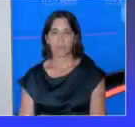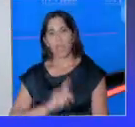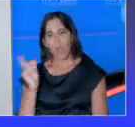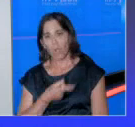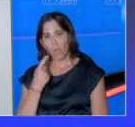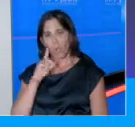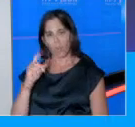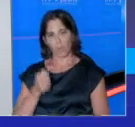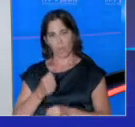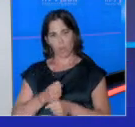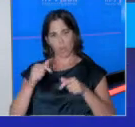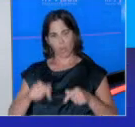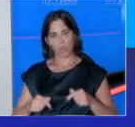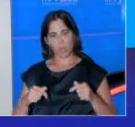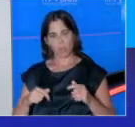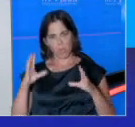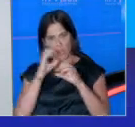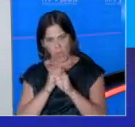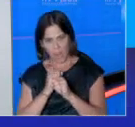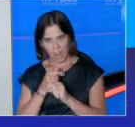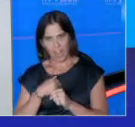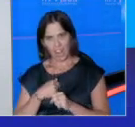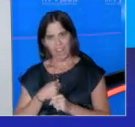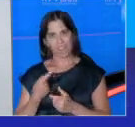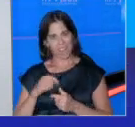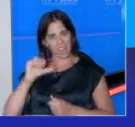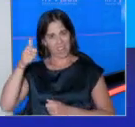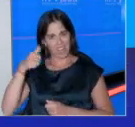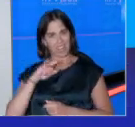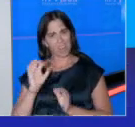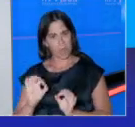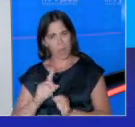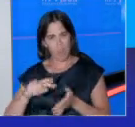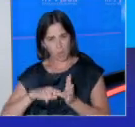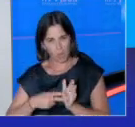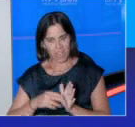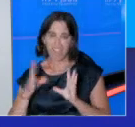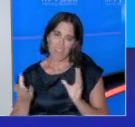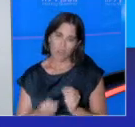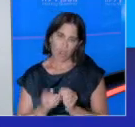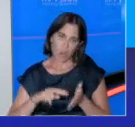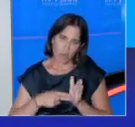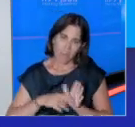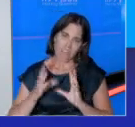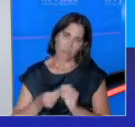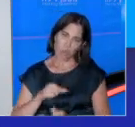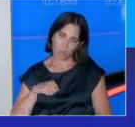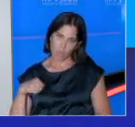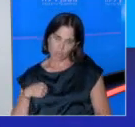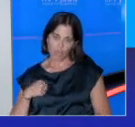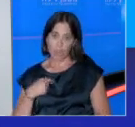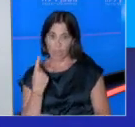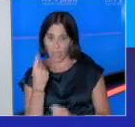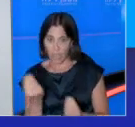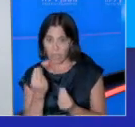כולם יודעים מה אנחנו עושים פה במשכן לילה, ובמשכן לילה הפורטה שלנו זה באמת לא פוליטיקה, למרות שאנחנו הכל זה פוליטי והכל זה אישי. אחד מהדברים